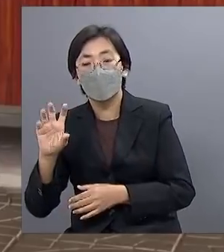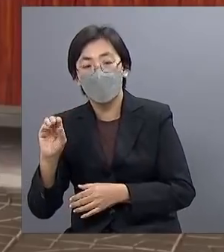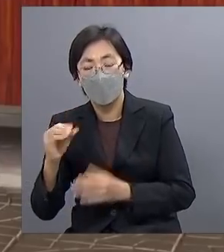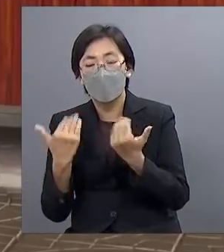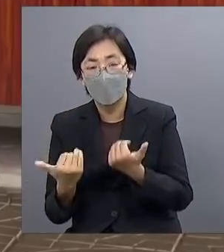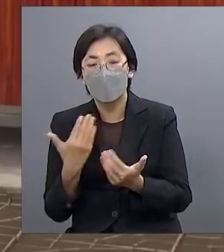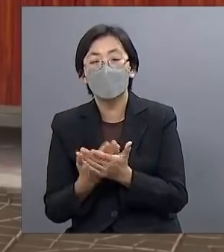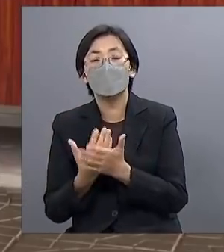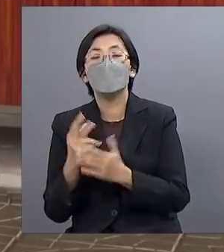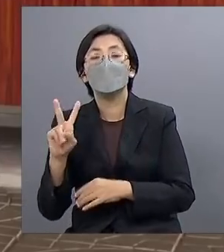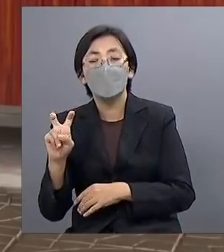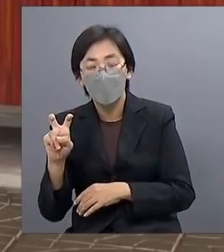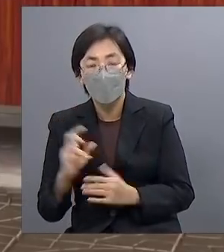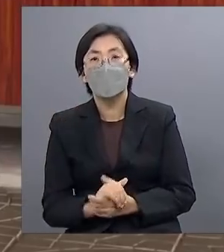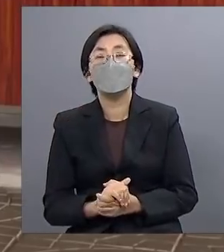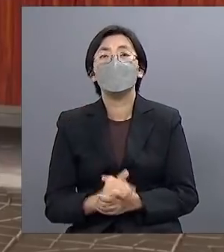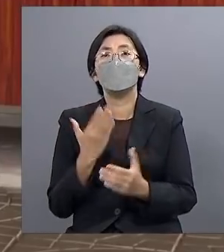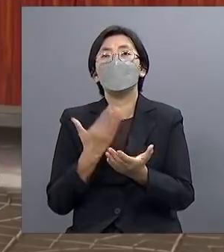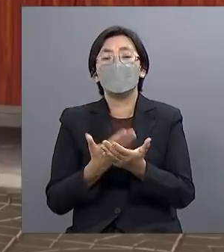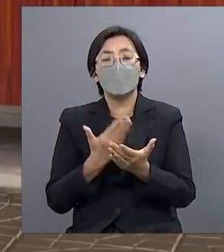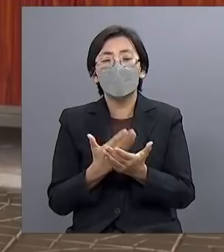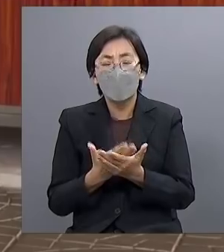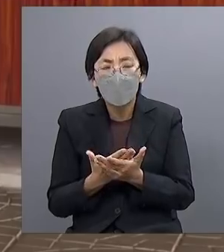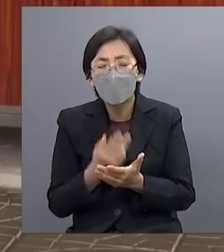บาทแต่ว่าราคาเนี่ยนะคะมันก็ขึ้นอยู่กับแต่ละแผ